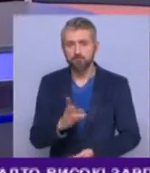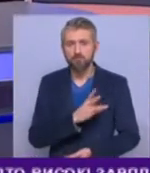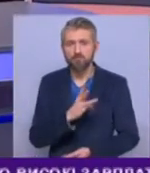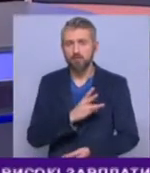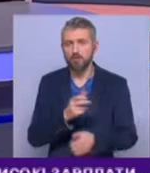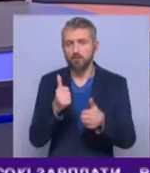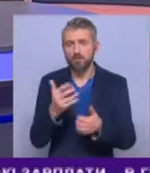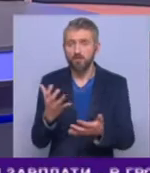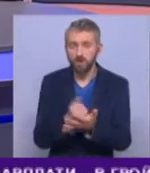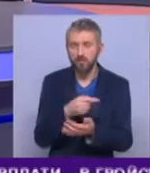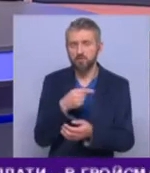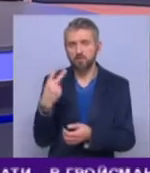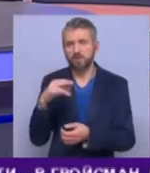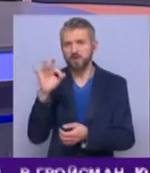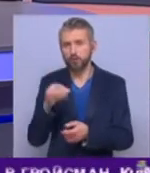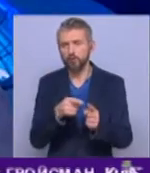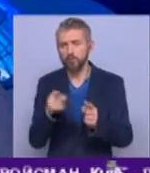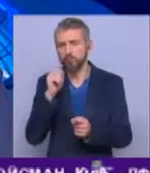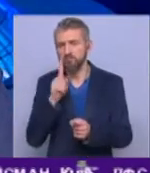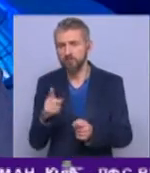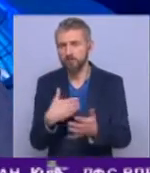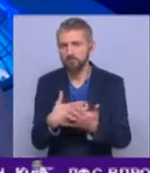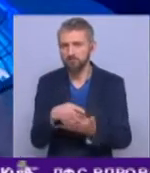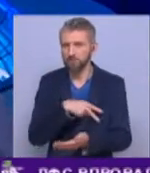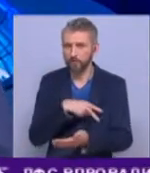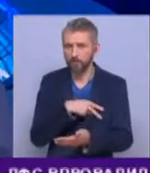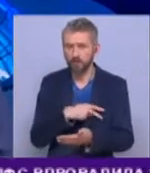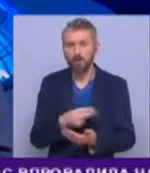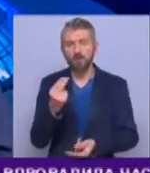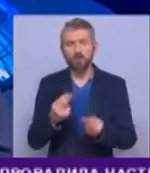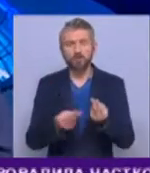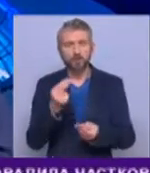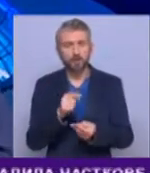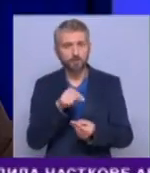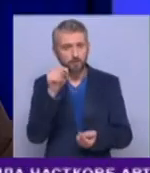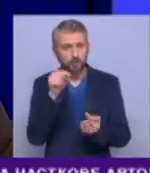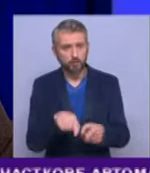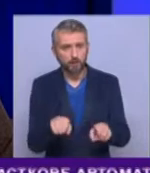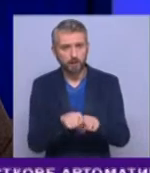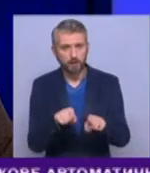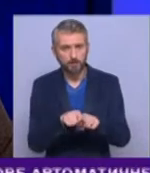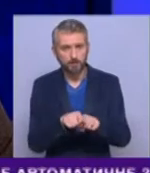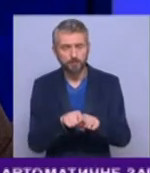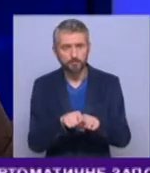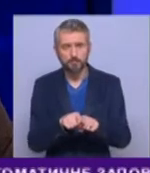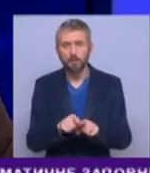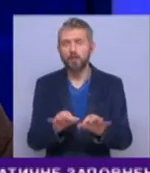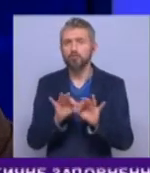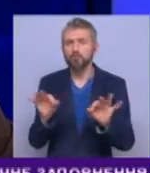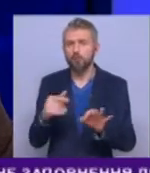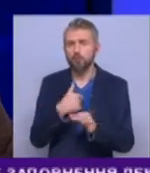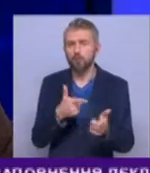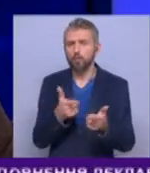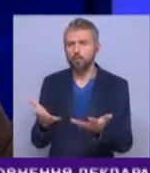– мінус 20% там, впродовж місяця там, призових. Ну, жарт жартом, вам би підійшов такий конкурс? Чудово, ми готові